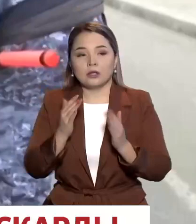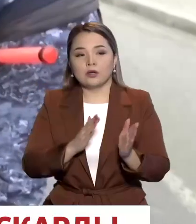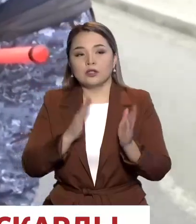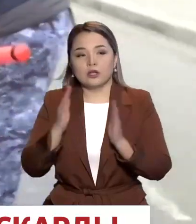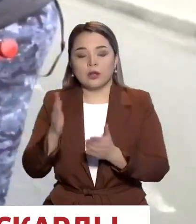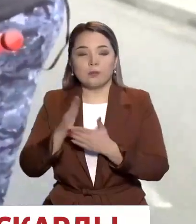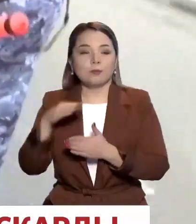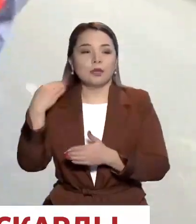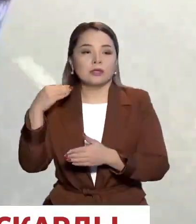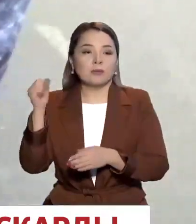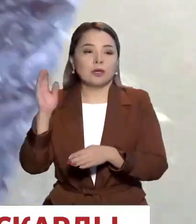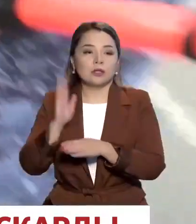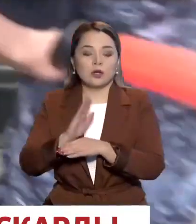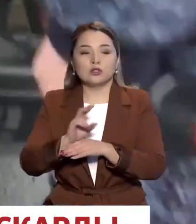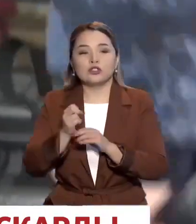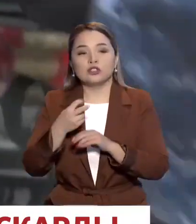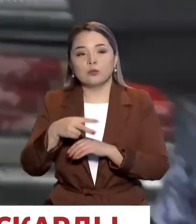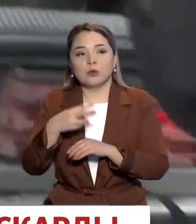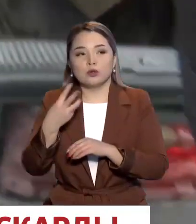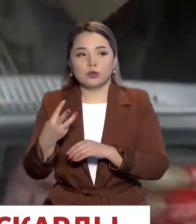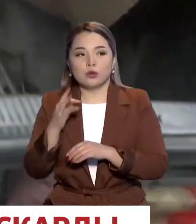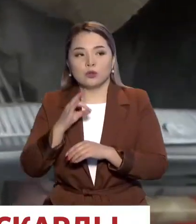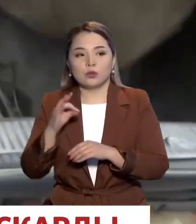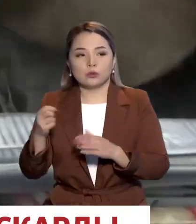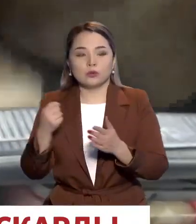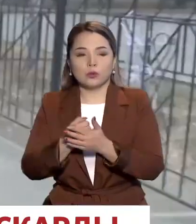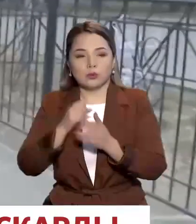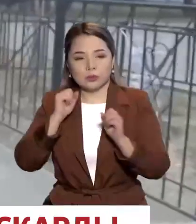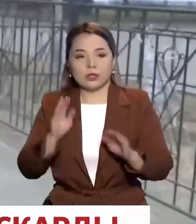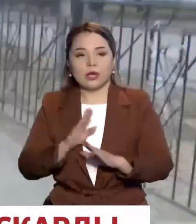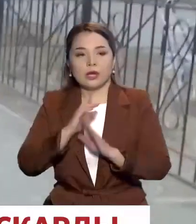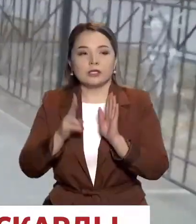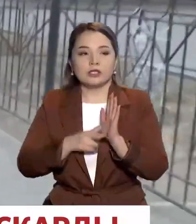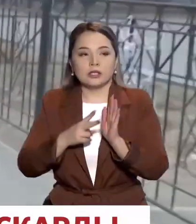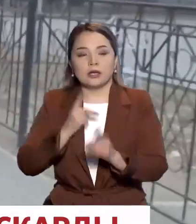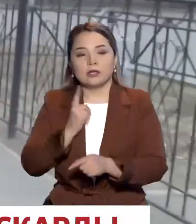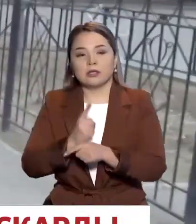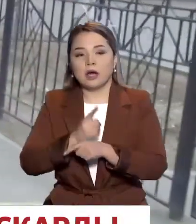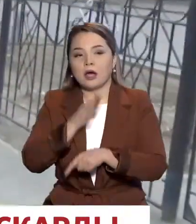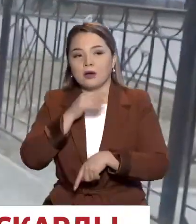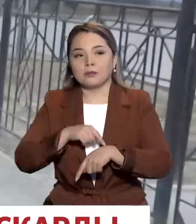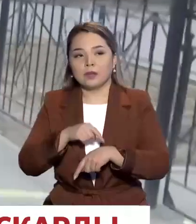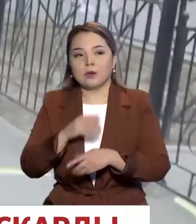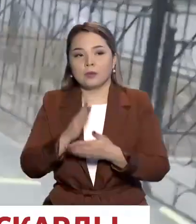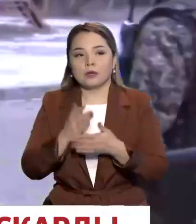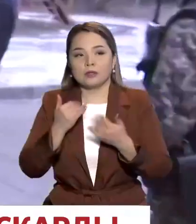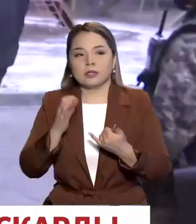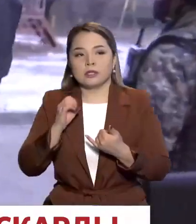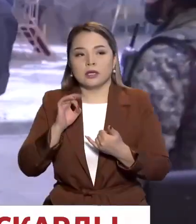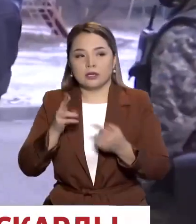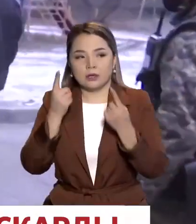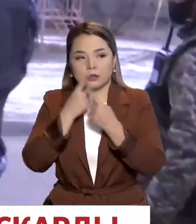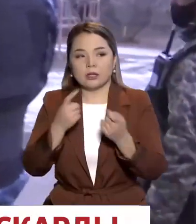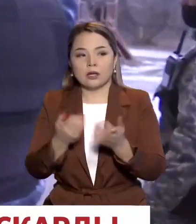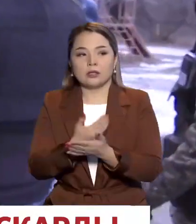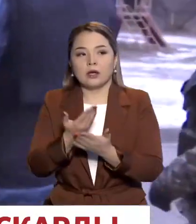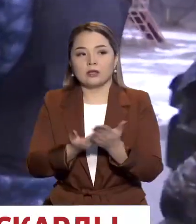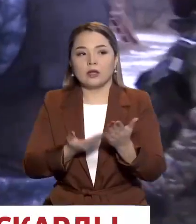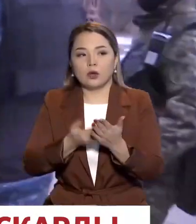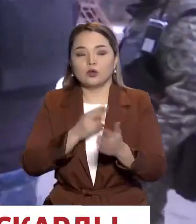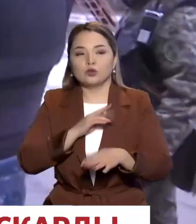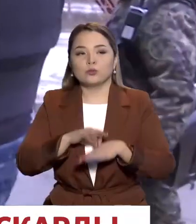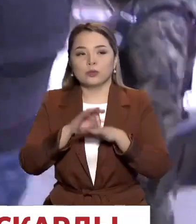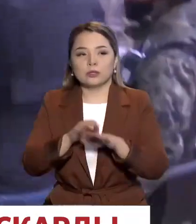шектеулер президент бекіткен түнгі 23:00-ден таңғы 7-ге дейін жалғасады. Облыс коменданты Серік Күдебаев тұрғындарға әлі де болса түсіністік